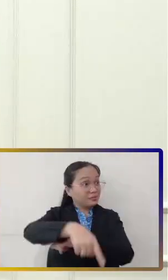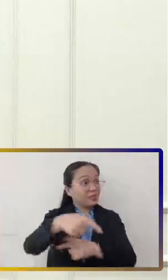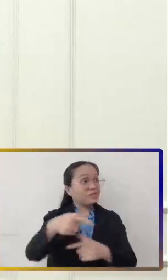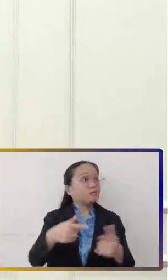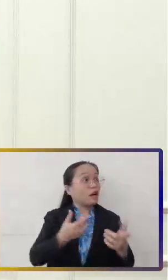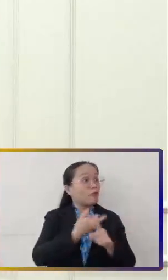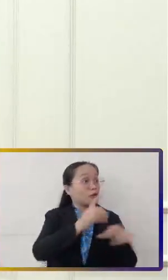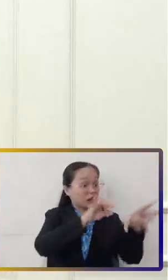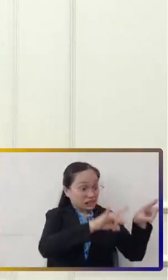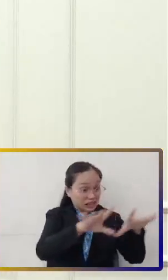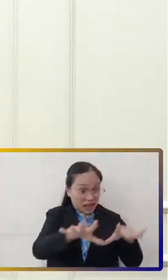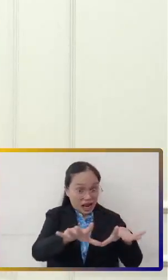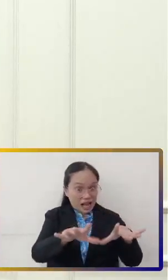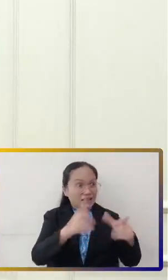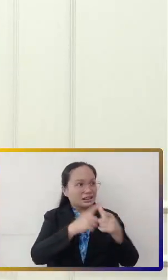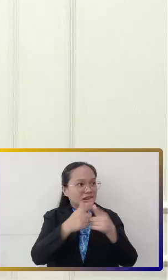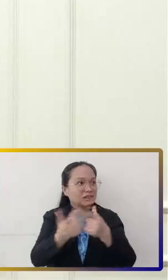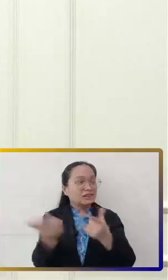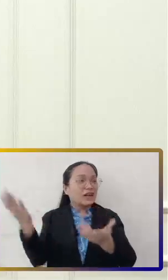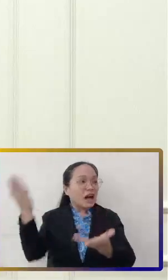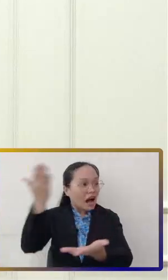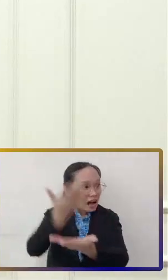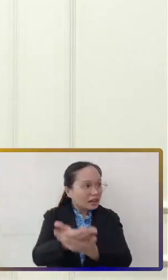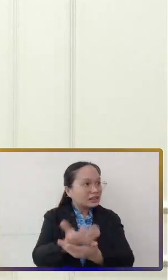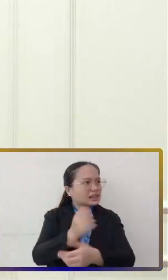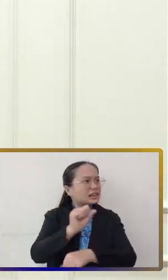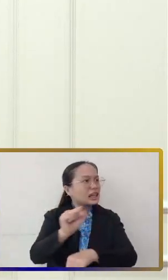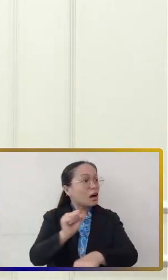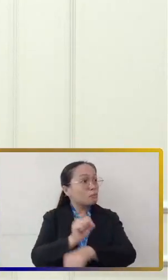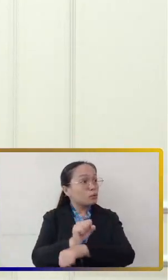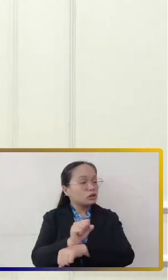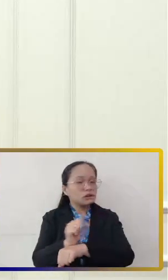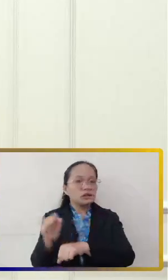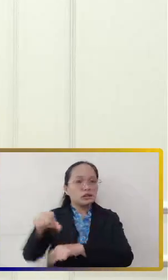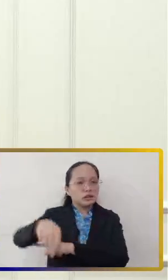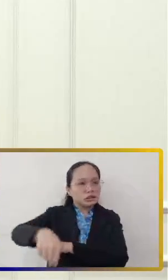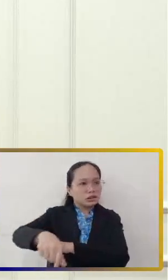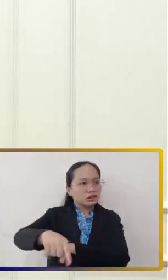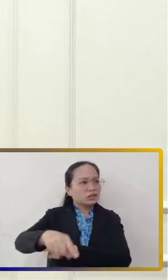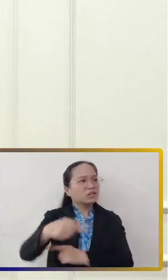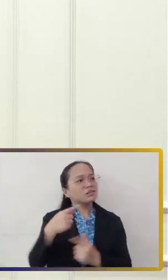hindi ako sanay na walang nagsusundo sa akin. But anyway, sabi ko kay Daniel, ako nang bahala.